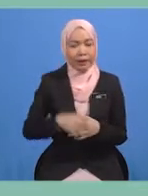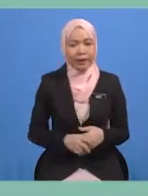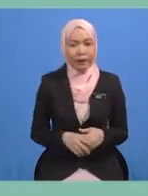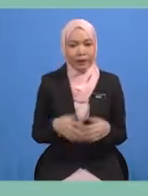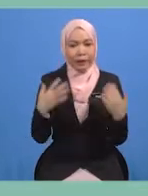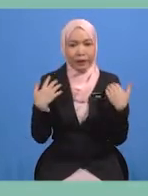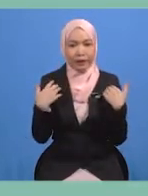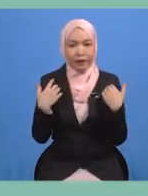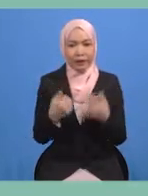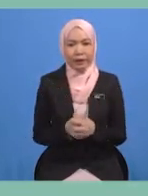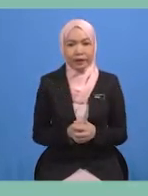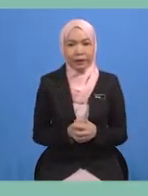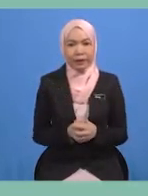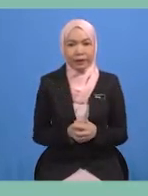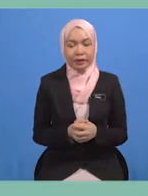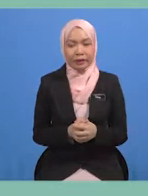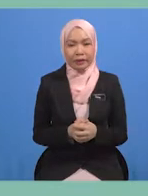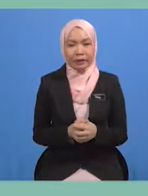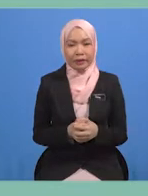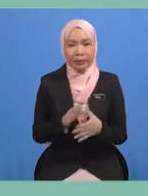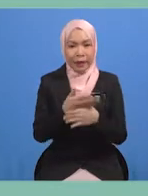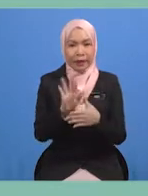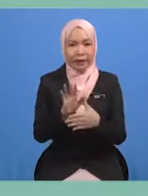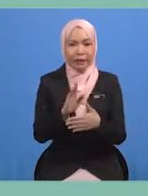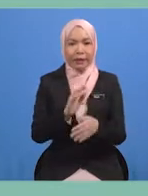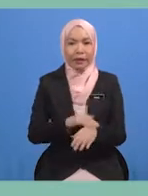pertama, sistem pemancar radio.